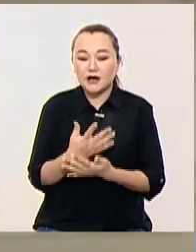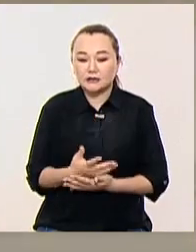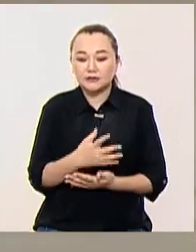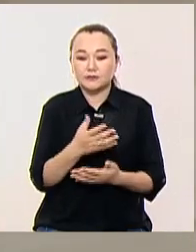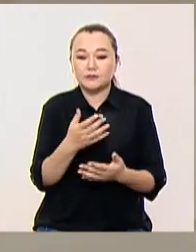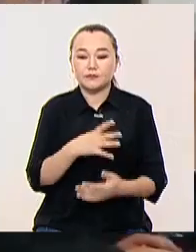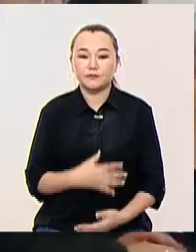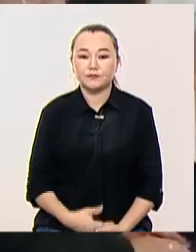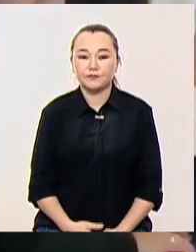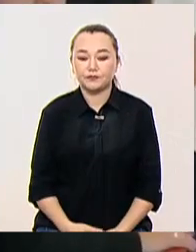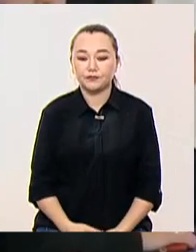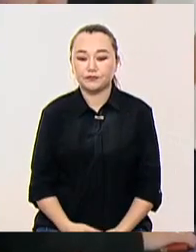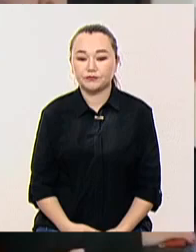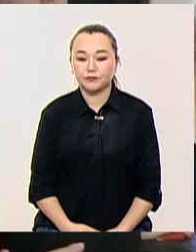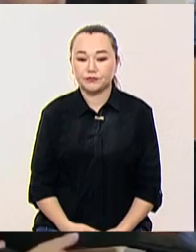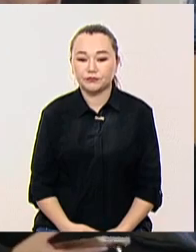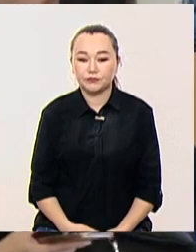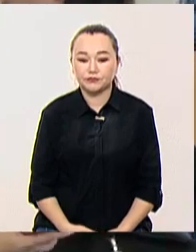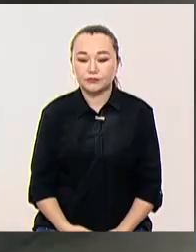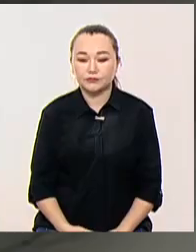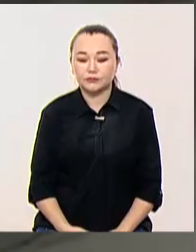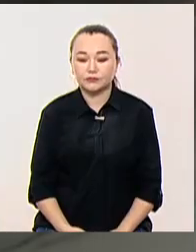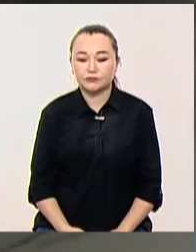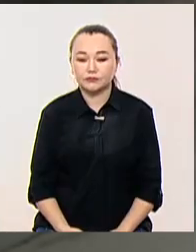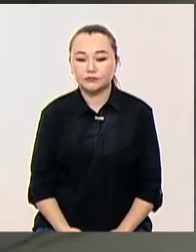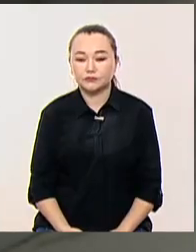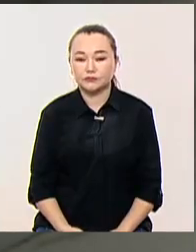Абай Нұржан, Ләйлә Өсіпова, Информбюро.